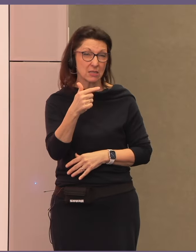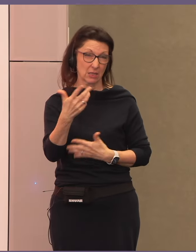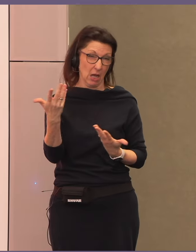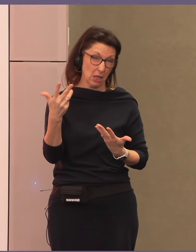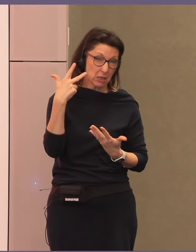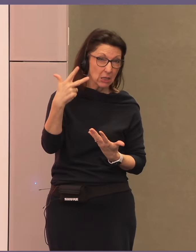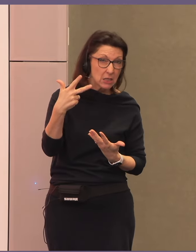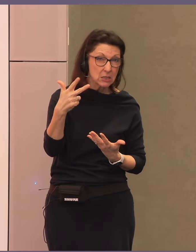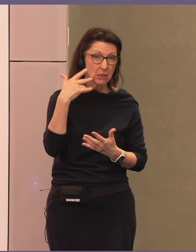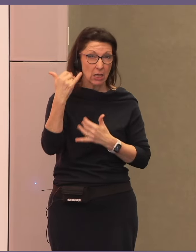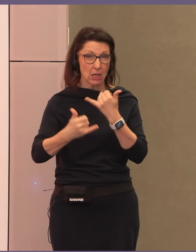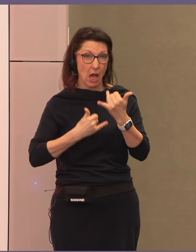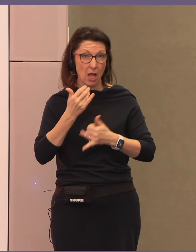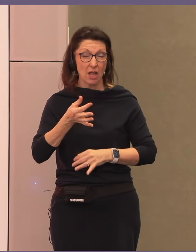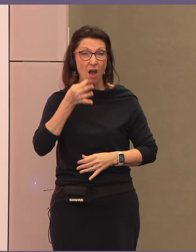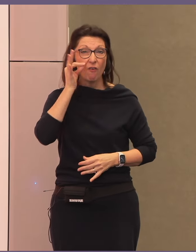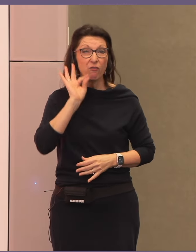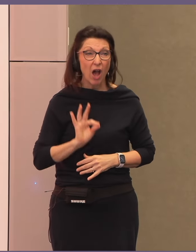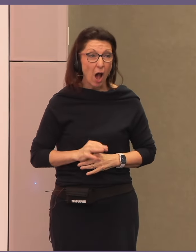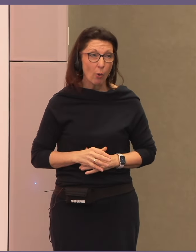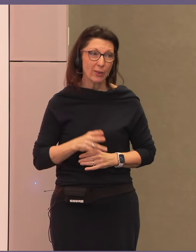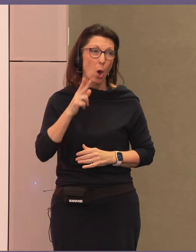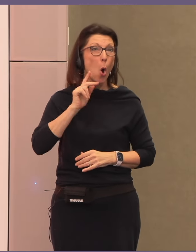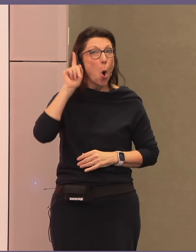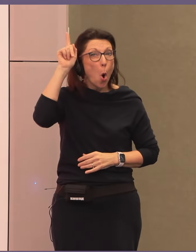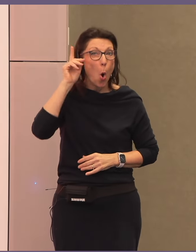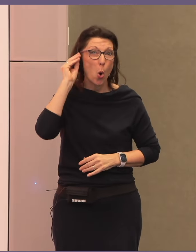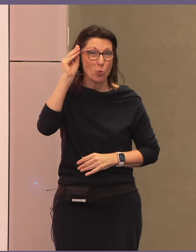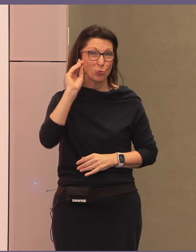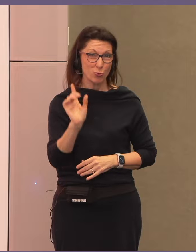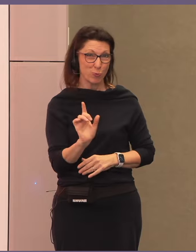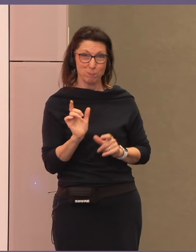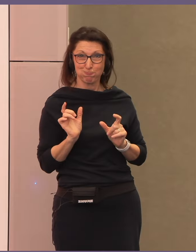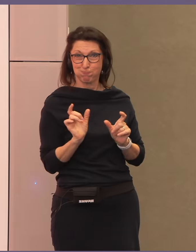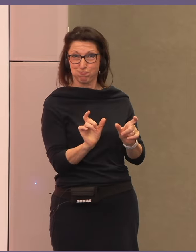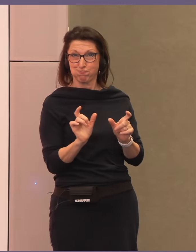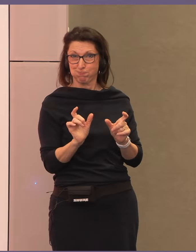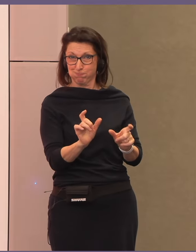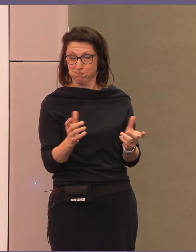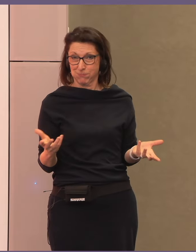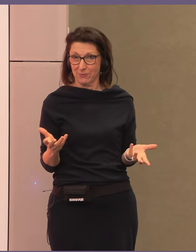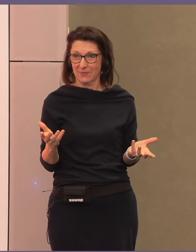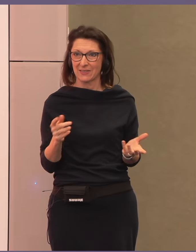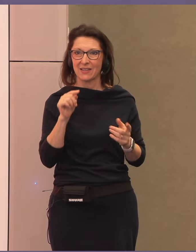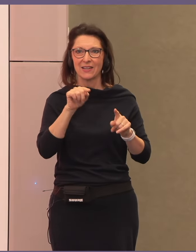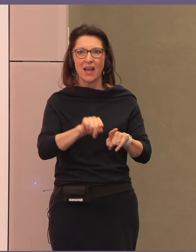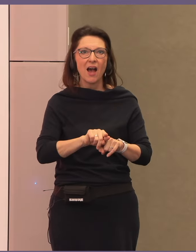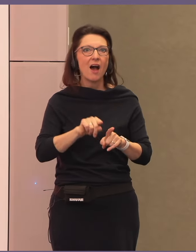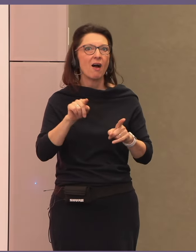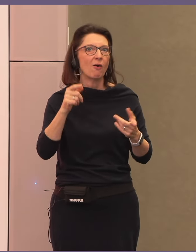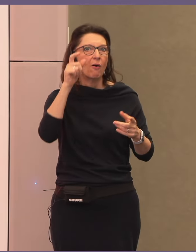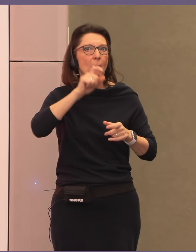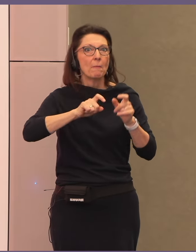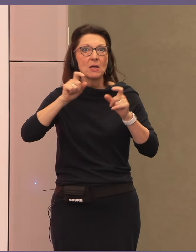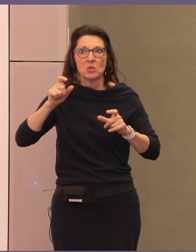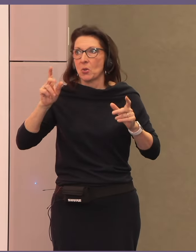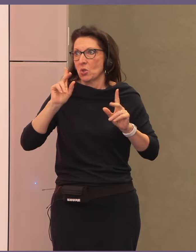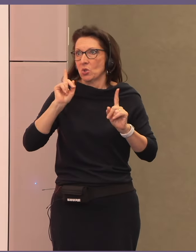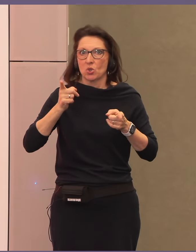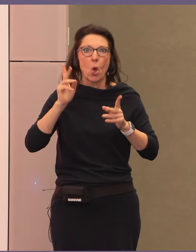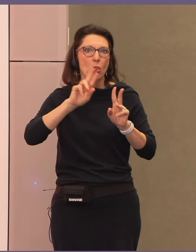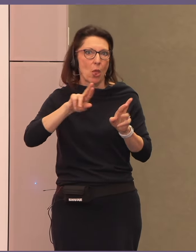den Hochschulen keine ernstzunehmende Rolle zugestand, sonst wäre eben dieser Frauenanteil auch unter den Abberufenen markant höher gewesen.